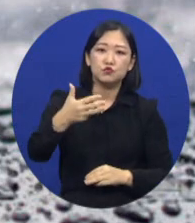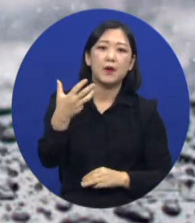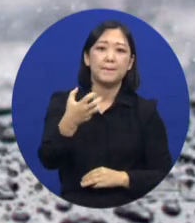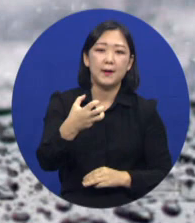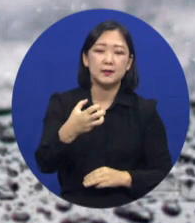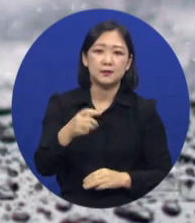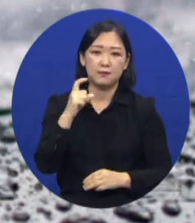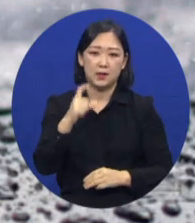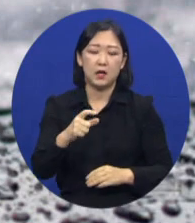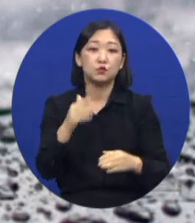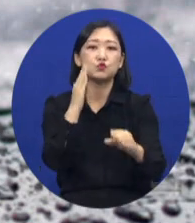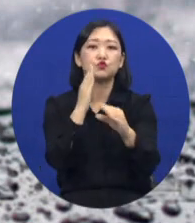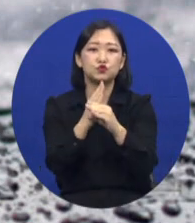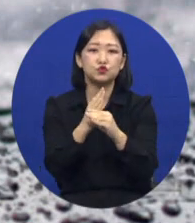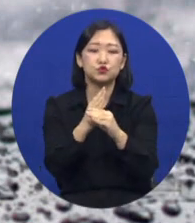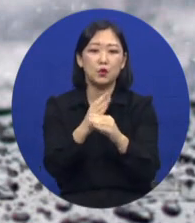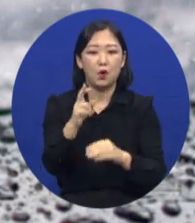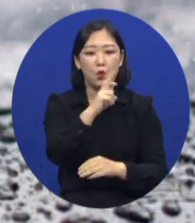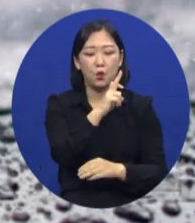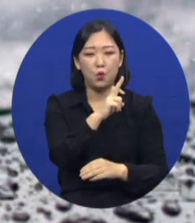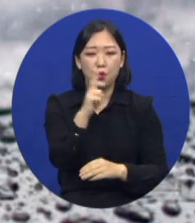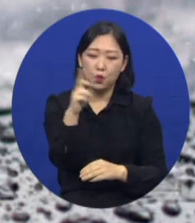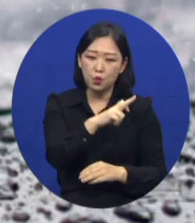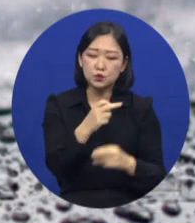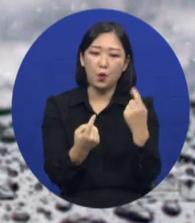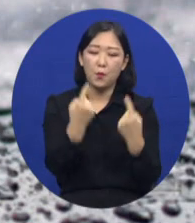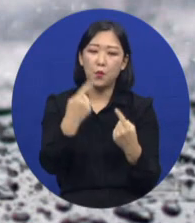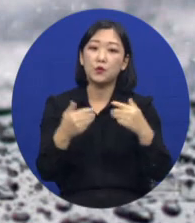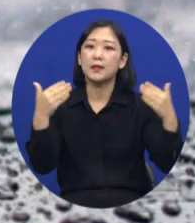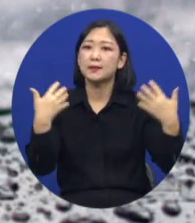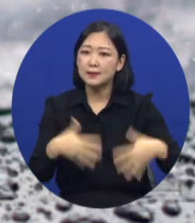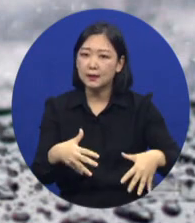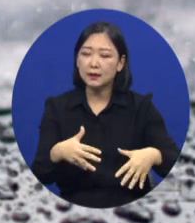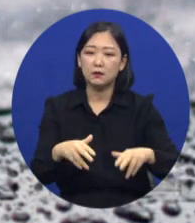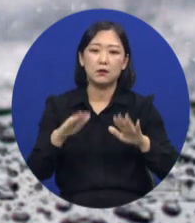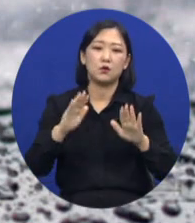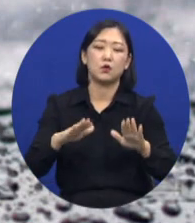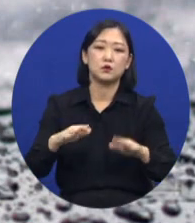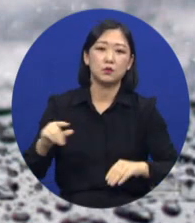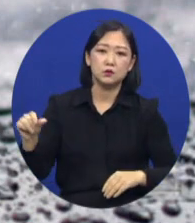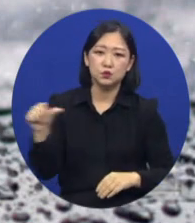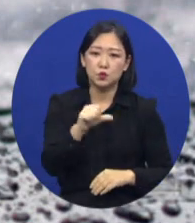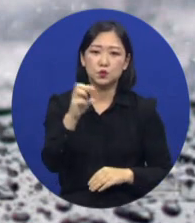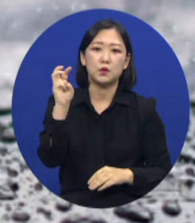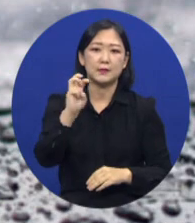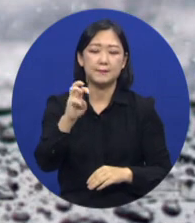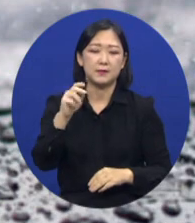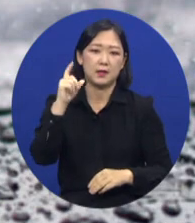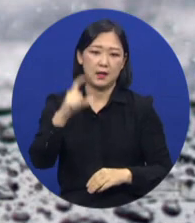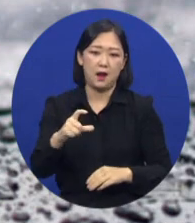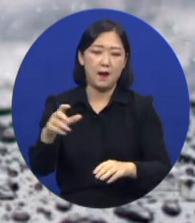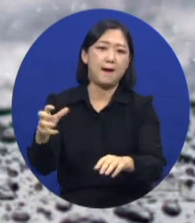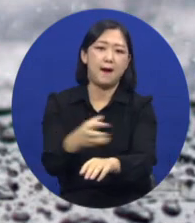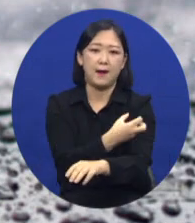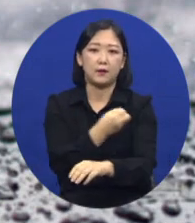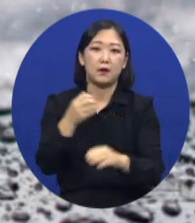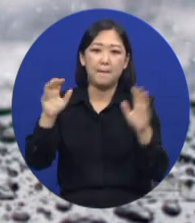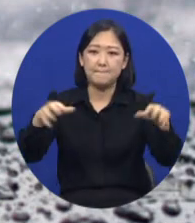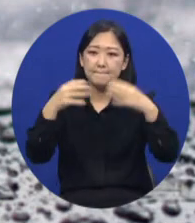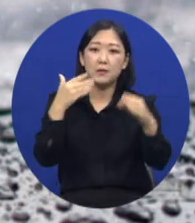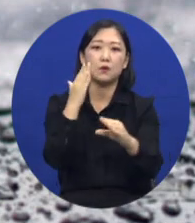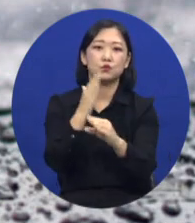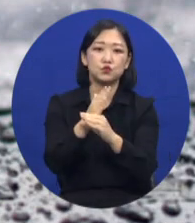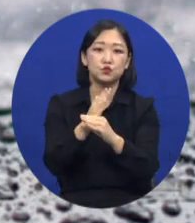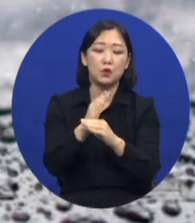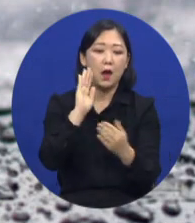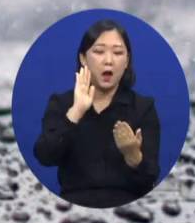980헥토파스칼, 강도는 중으로 오전보다는 한 단계 낮아졌지만 여전히 초속 30m에 달하는 강풍이 몰아치고 있습니다.